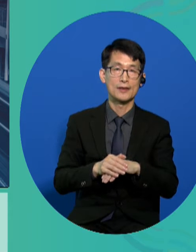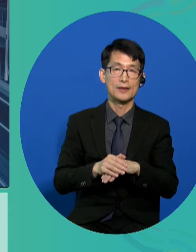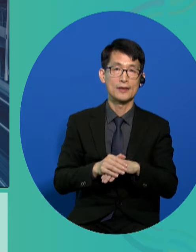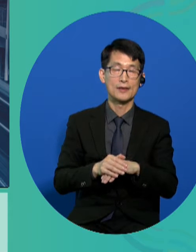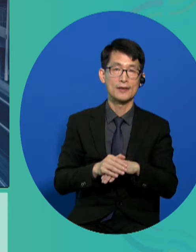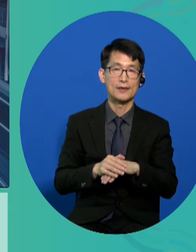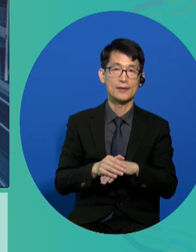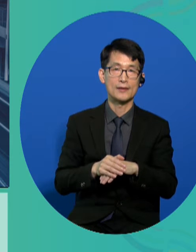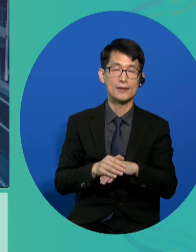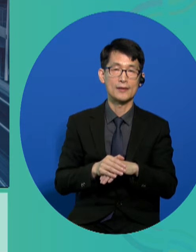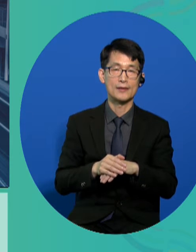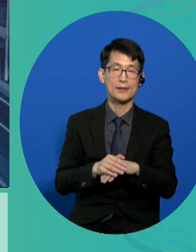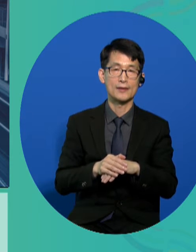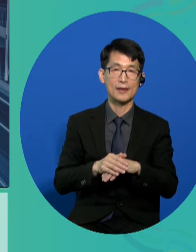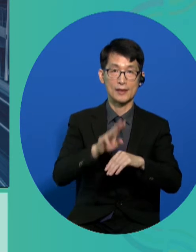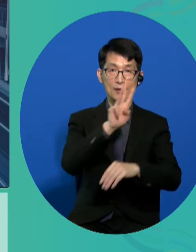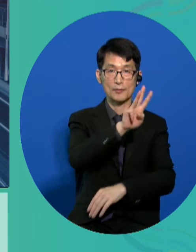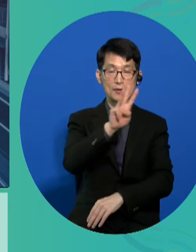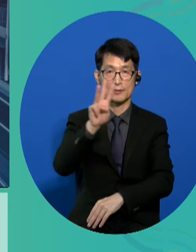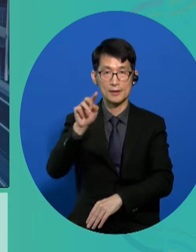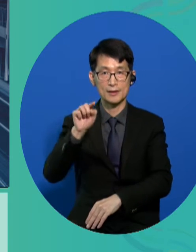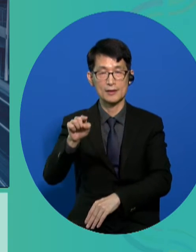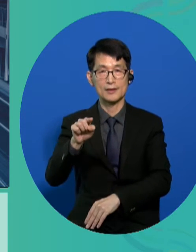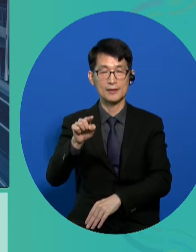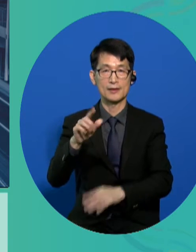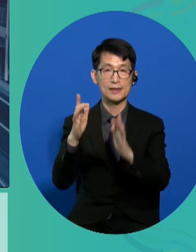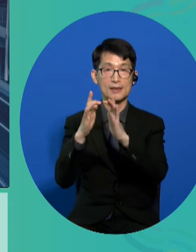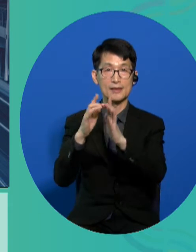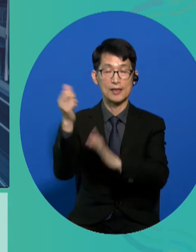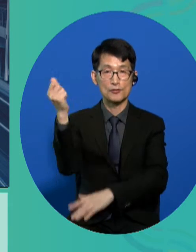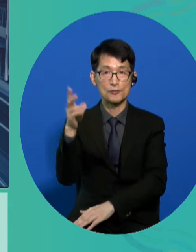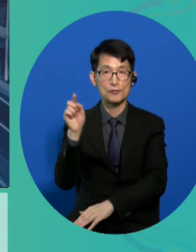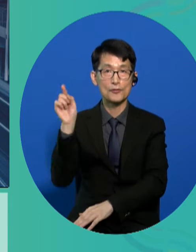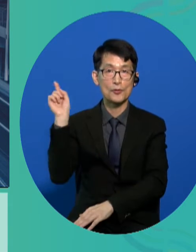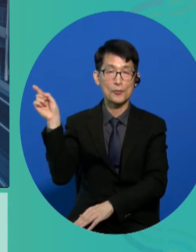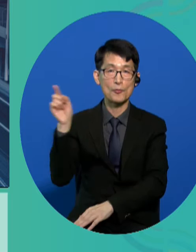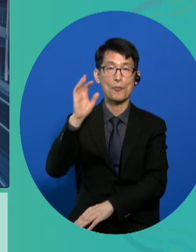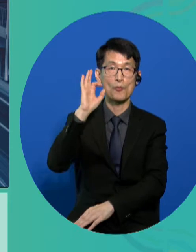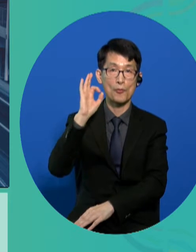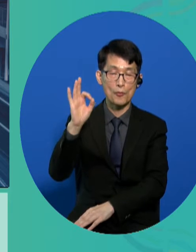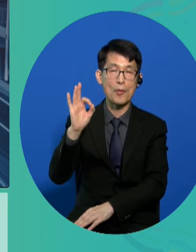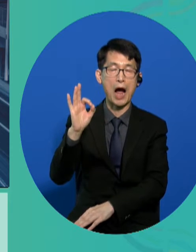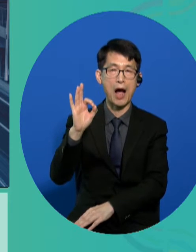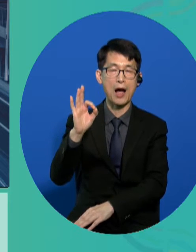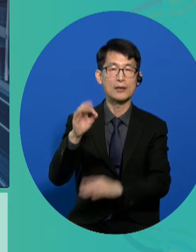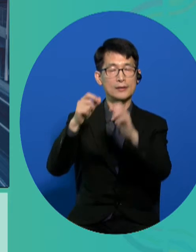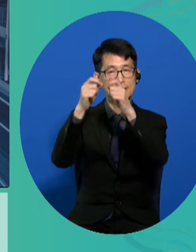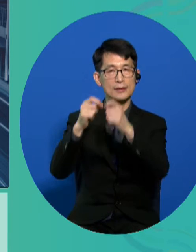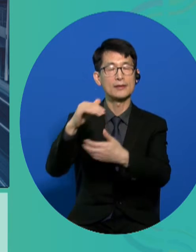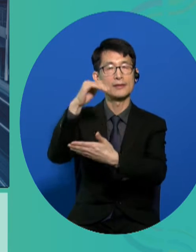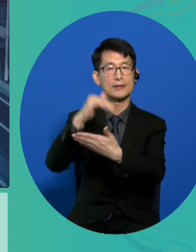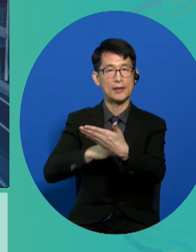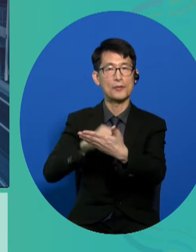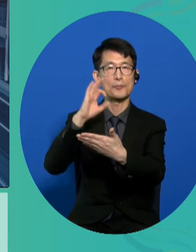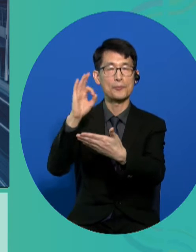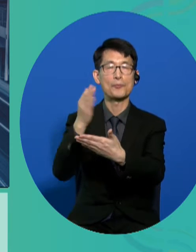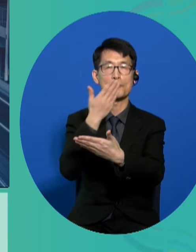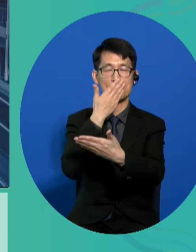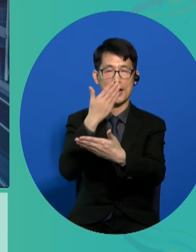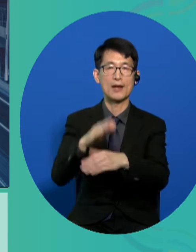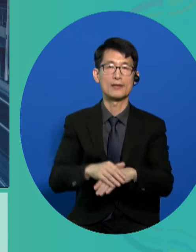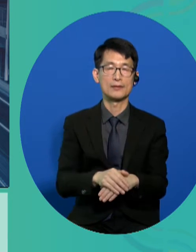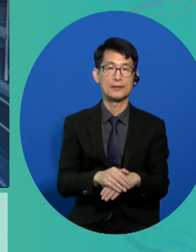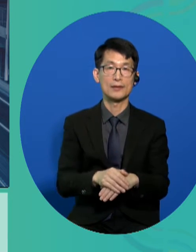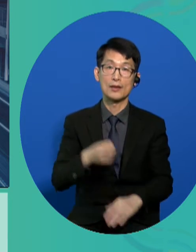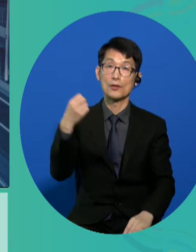gc3ict.org, smartcitiesforall.org, by ictforall.org, accessibilityassociation.org, menabling.com